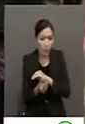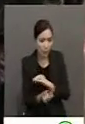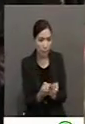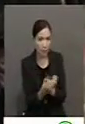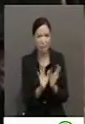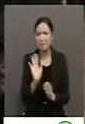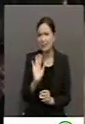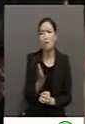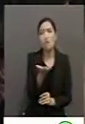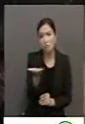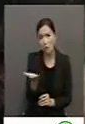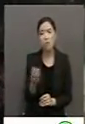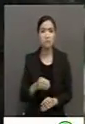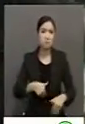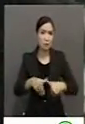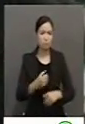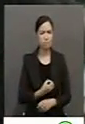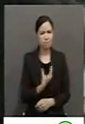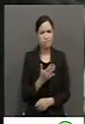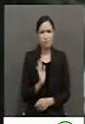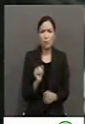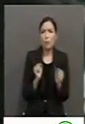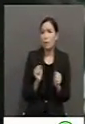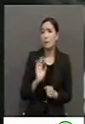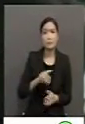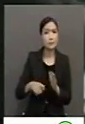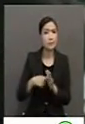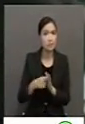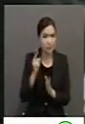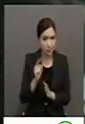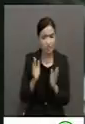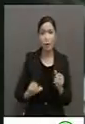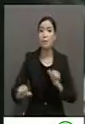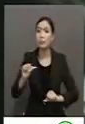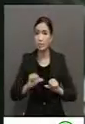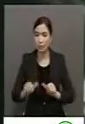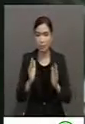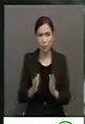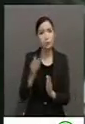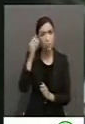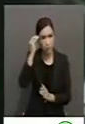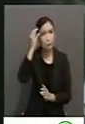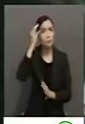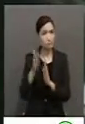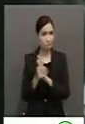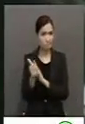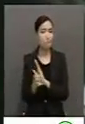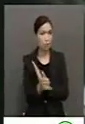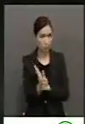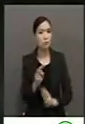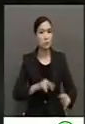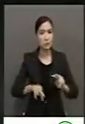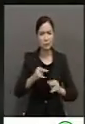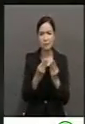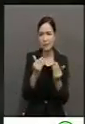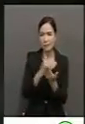ใดขอให้ประชาชนอย่าตื่นตระหนกส่วนสาเหตุที่เกิดขึ้นต้องให้นักวิทยาศาสตร์หรือผู้ที่มีความรู้ตรวจสอบอย่างละเอียดอีกครั้งค่